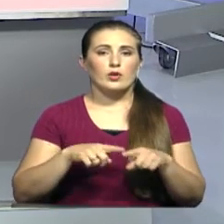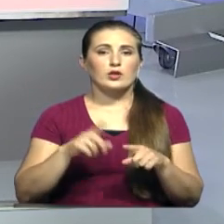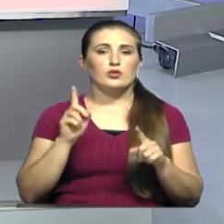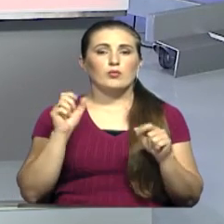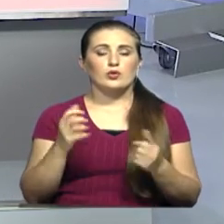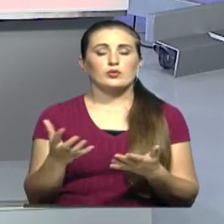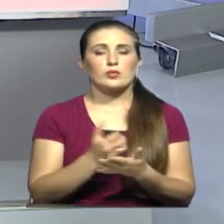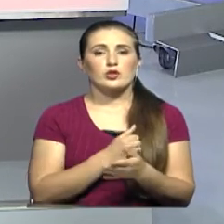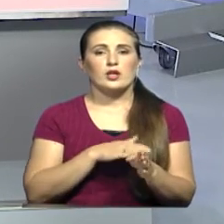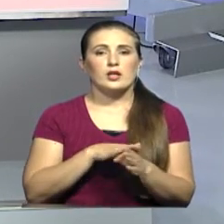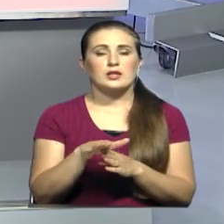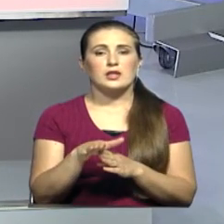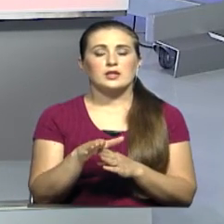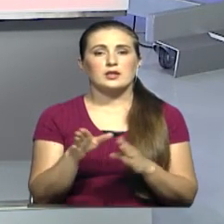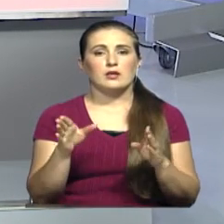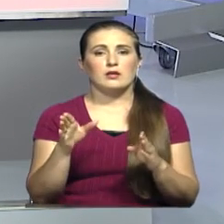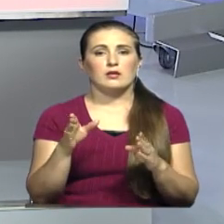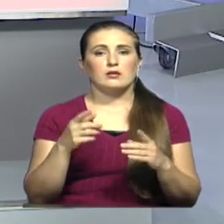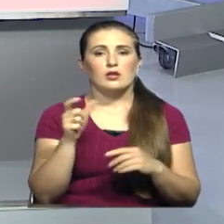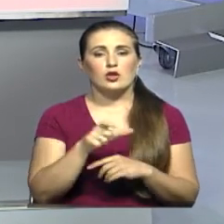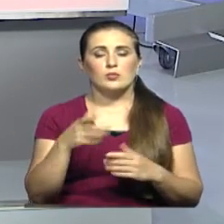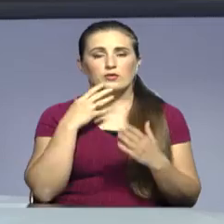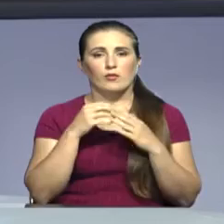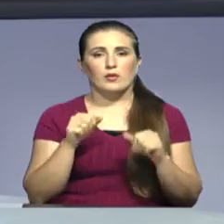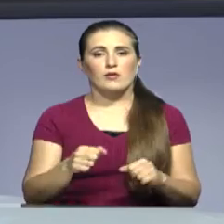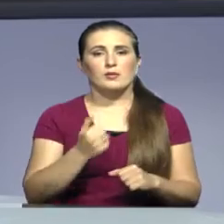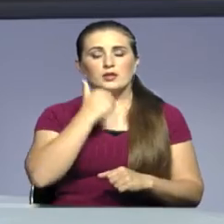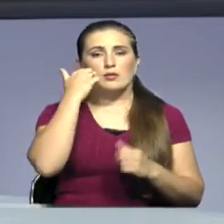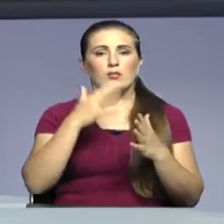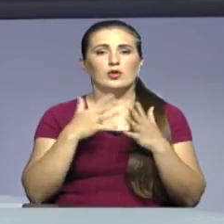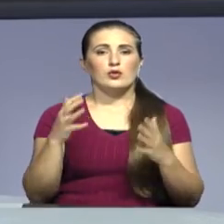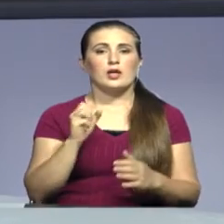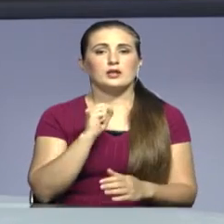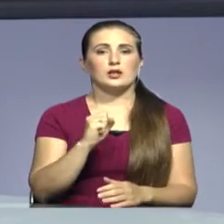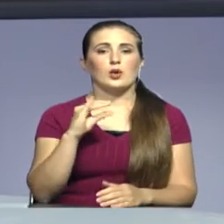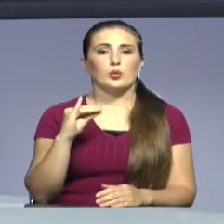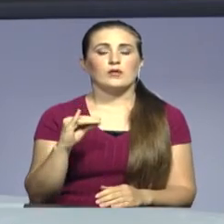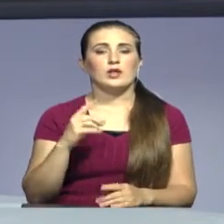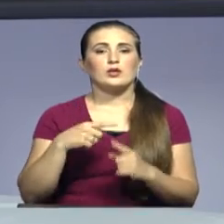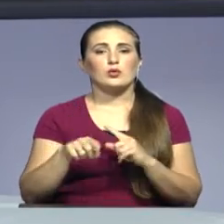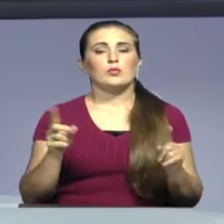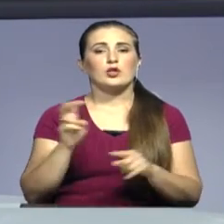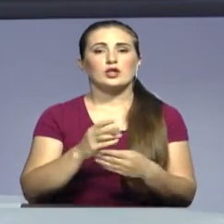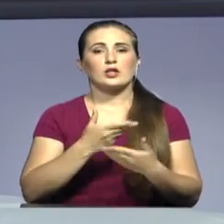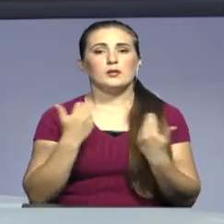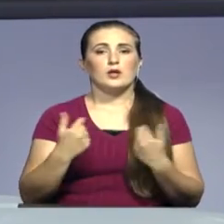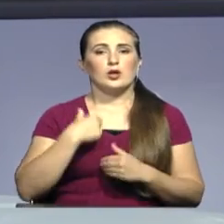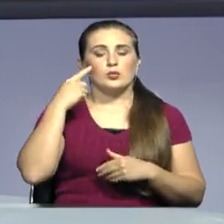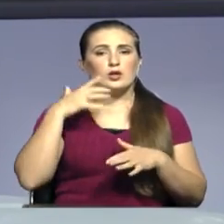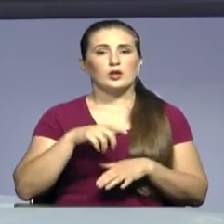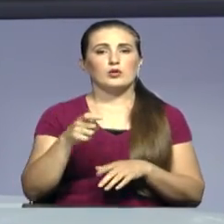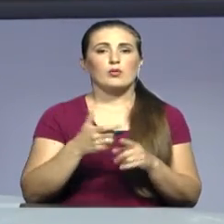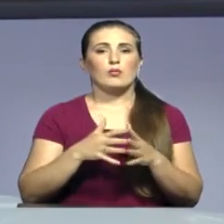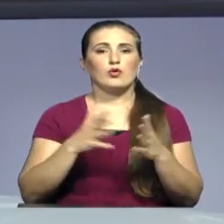успешной реализации гражданами своего права. Спасибо большое, Александра Юрьевна, что пришли к нам. Теперь, я думаю, у крымчан гораздо